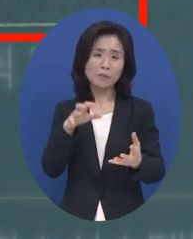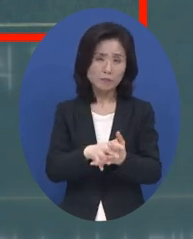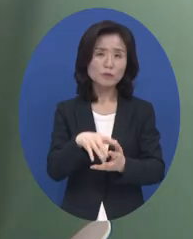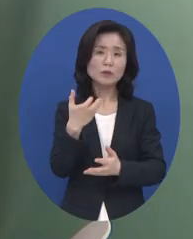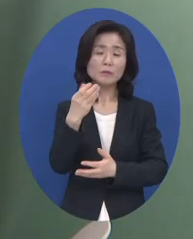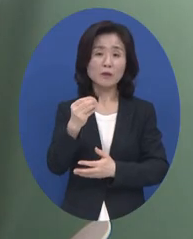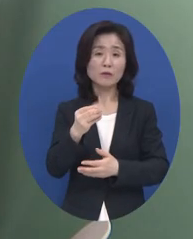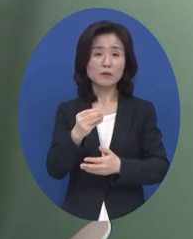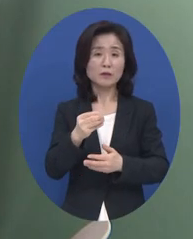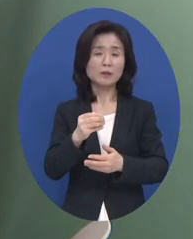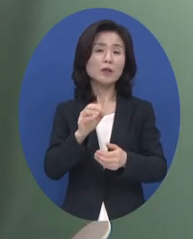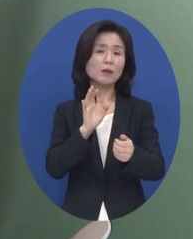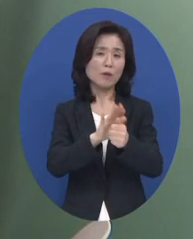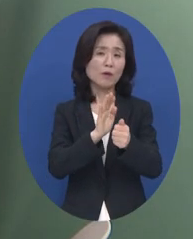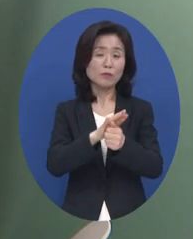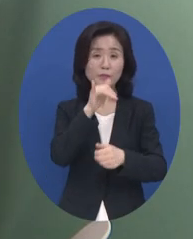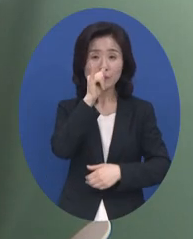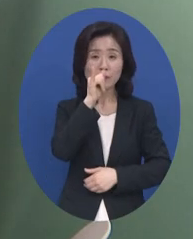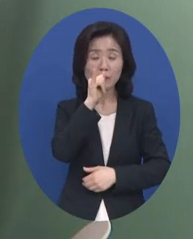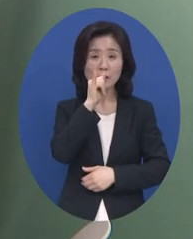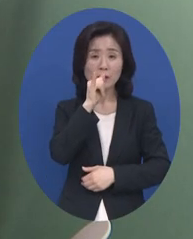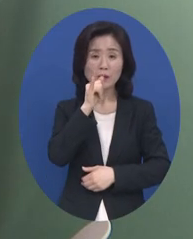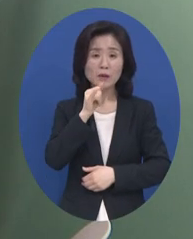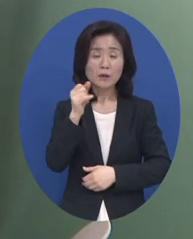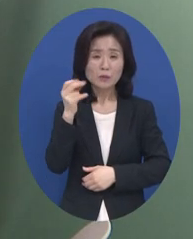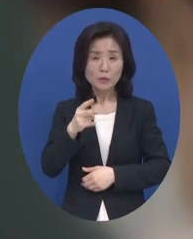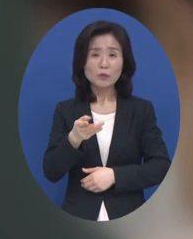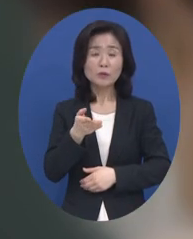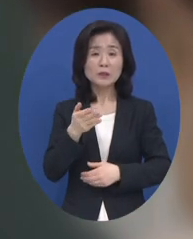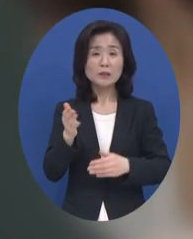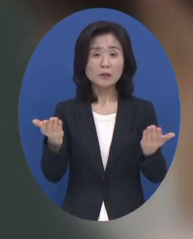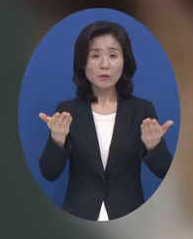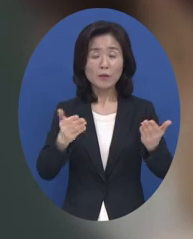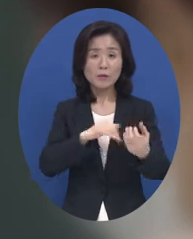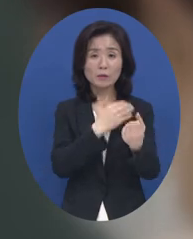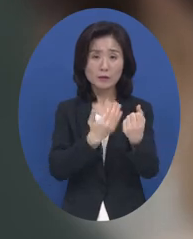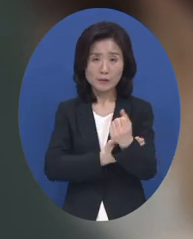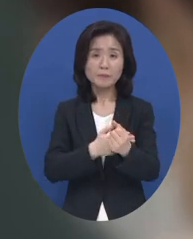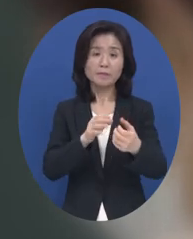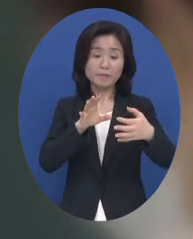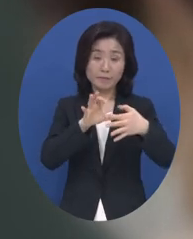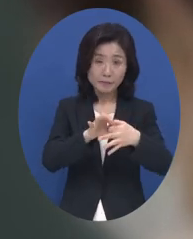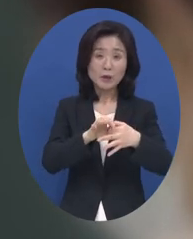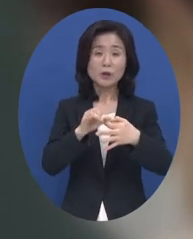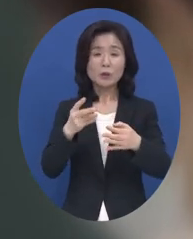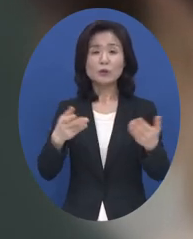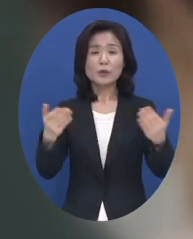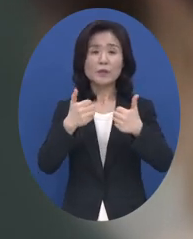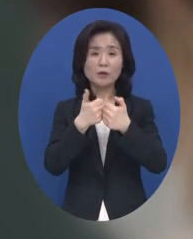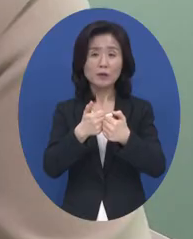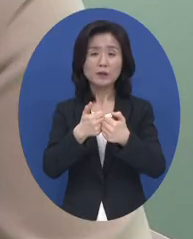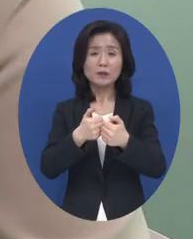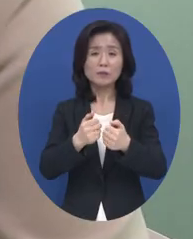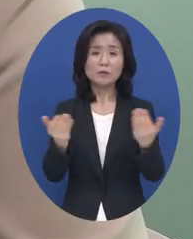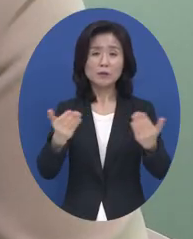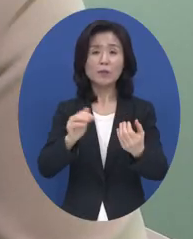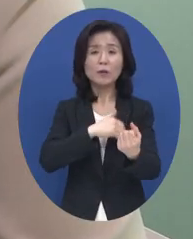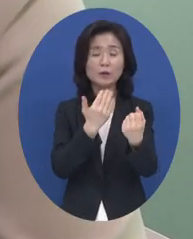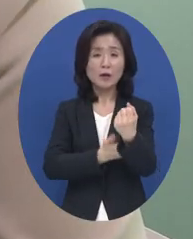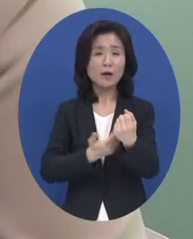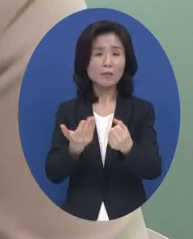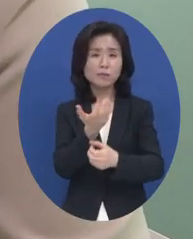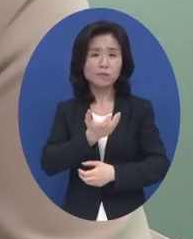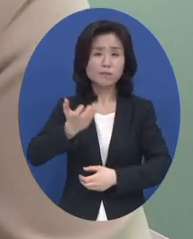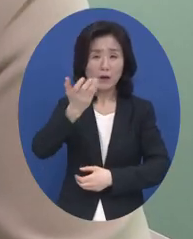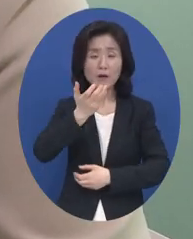지원됩니다. 취업 역량 진단 전담 상담사 매칭과 취업 컨설팅, 취업 역량 강화 교육 등